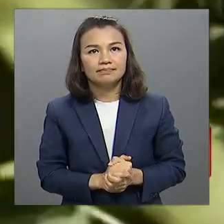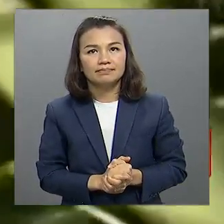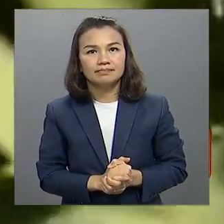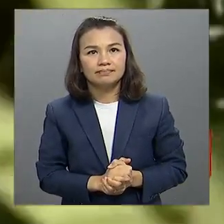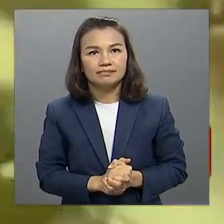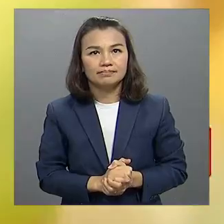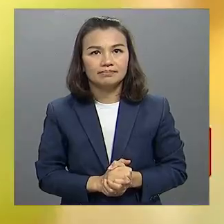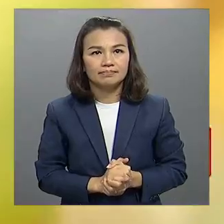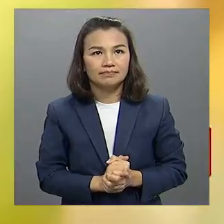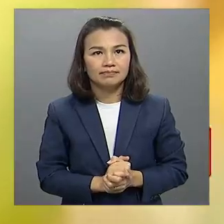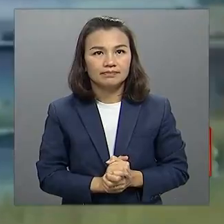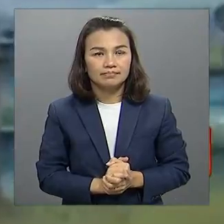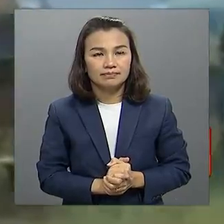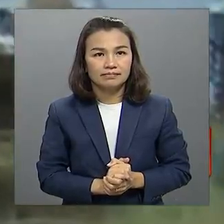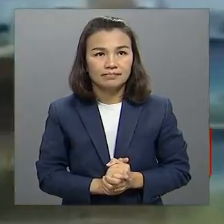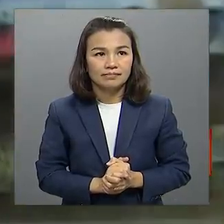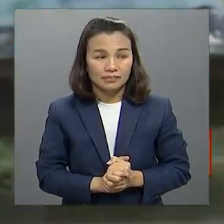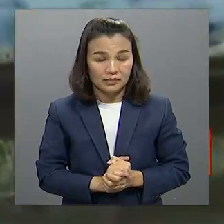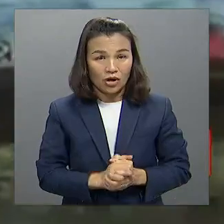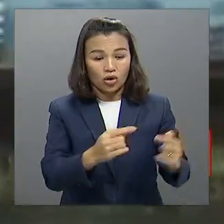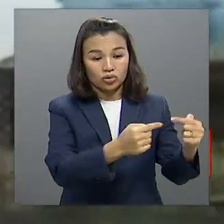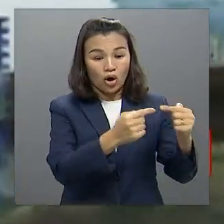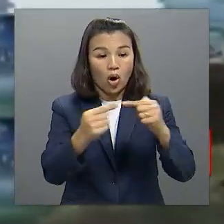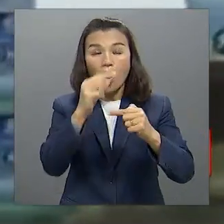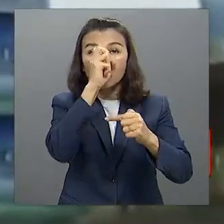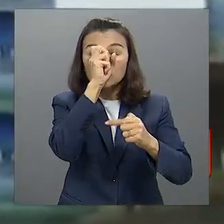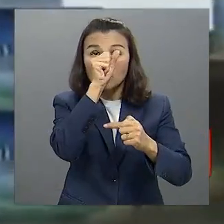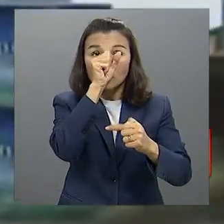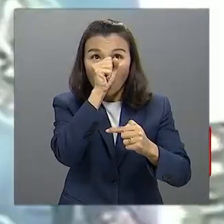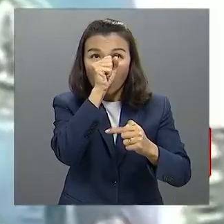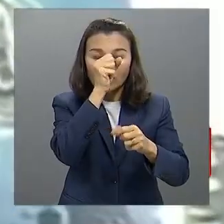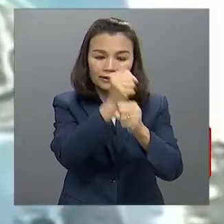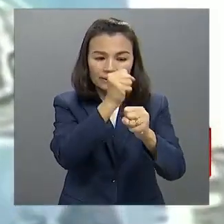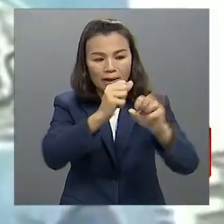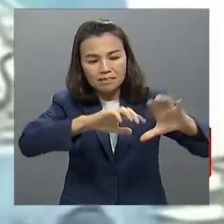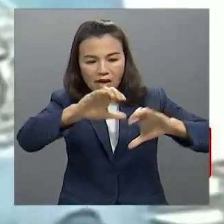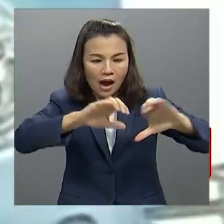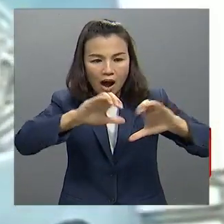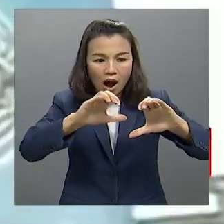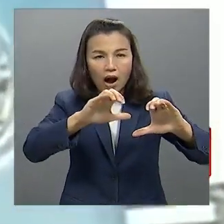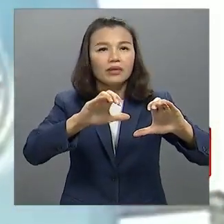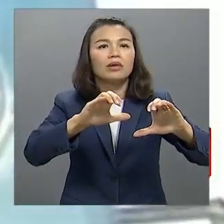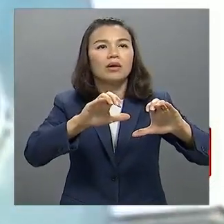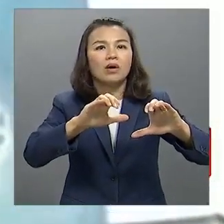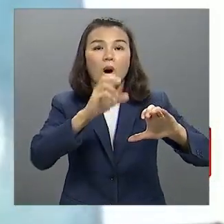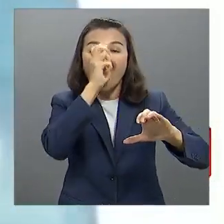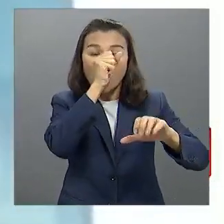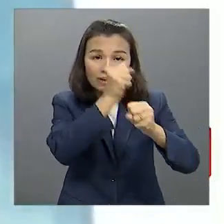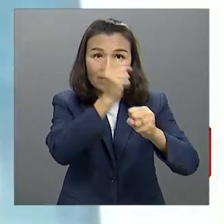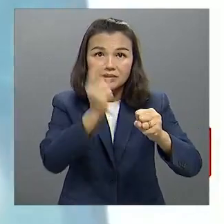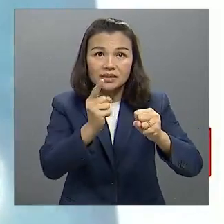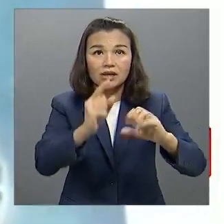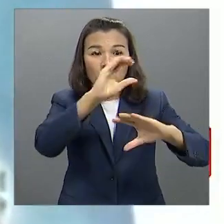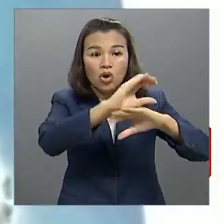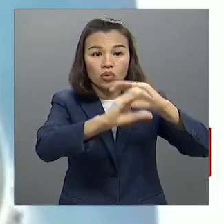โครงการรับการต่อยอดทดลองถอดองค์ความรู้อย่างเป็นรูปธรรมและมีการทำโครงการร่วมกับเครือข่ายหอการค้